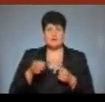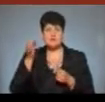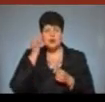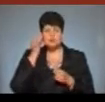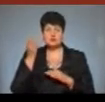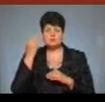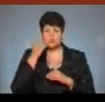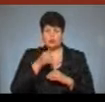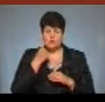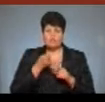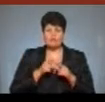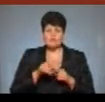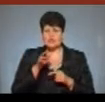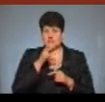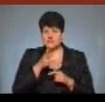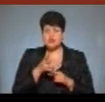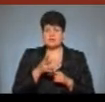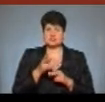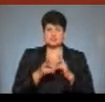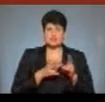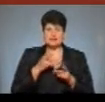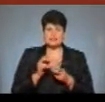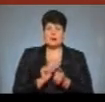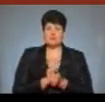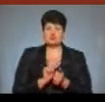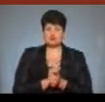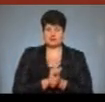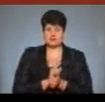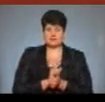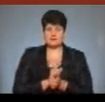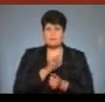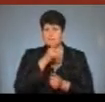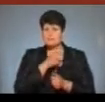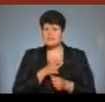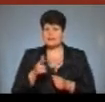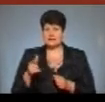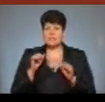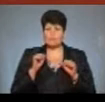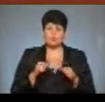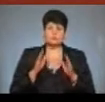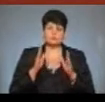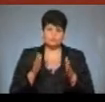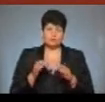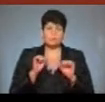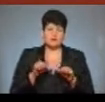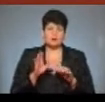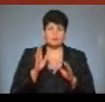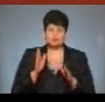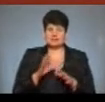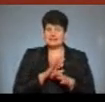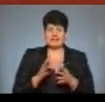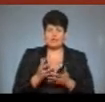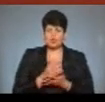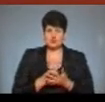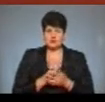Пригадую, що минулого року в цей самий час аграрії нарікали на посушливий період і міг бути неврожай